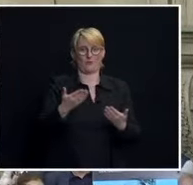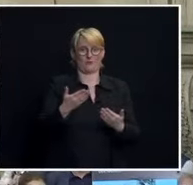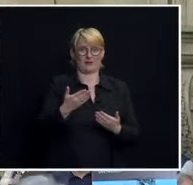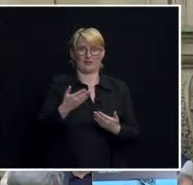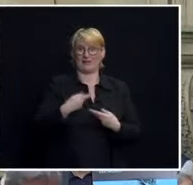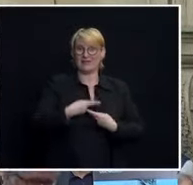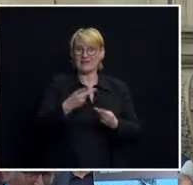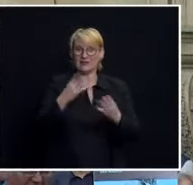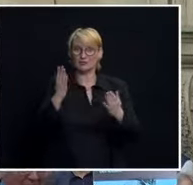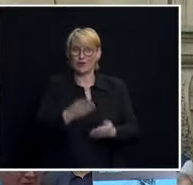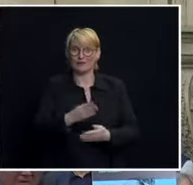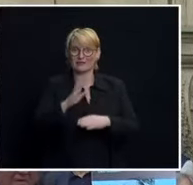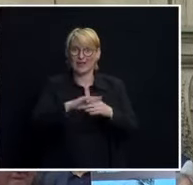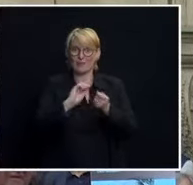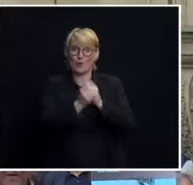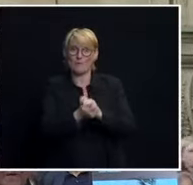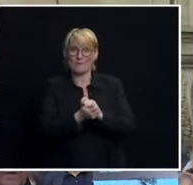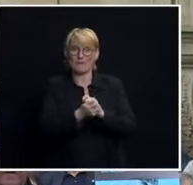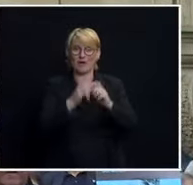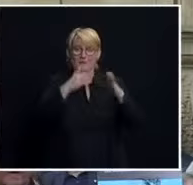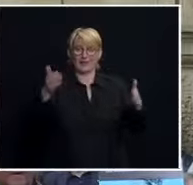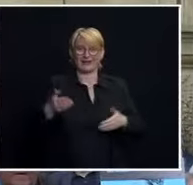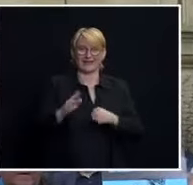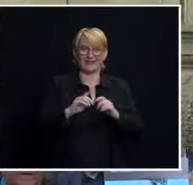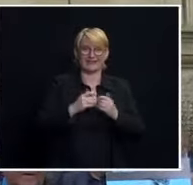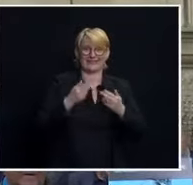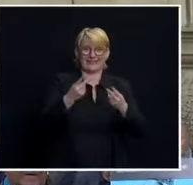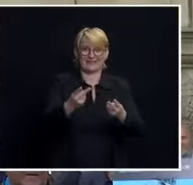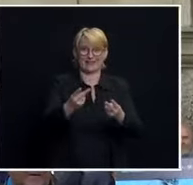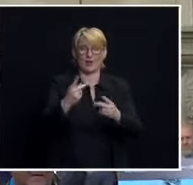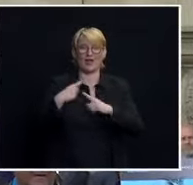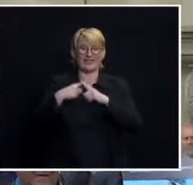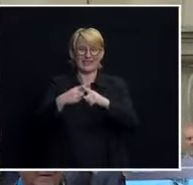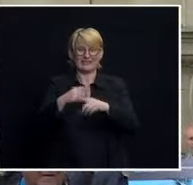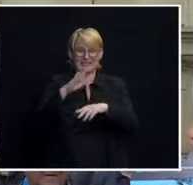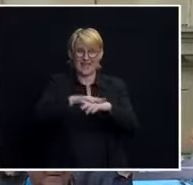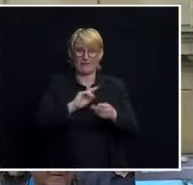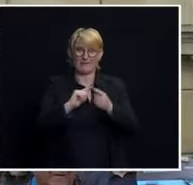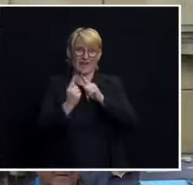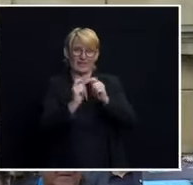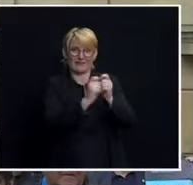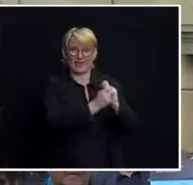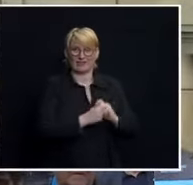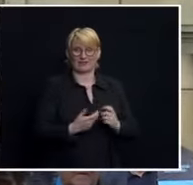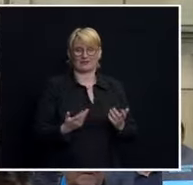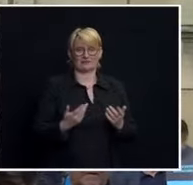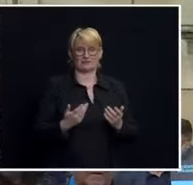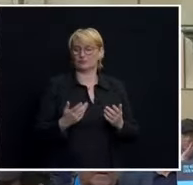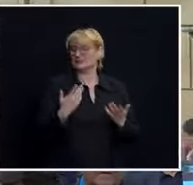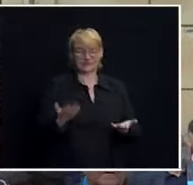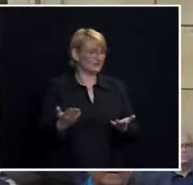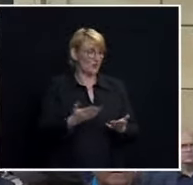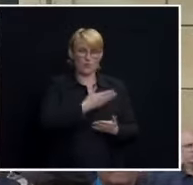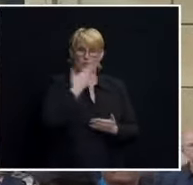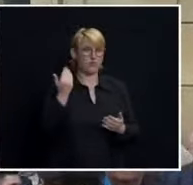beim Lieferservice, beim Paketdienst oder im Taxi. Und das ist kein freies Leben